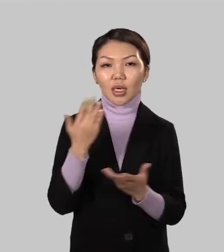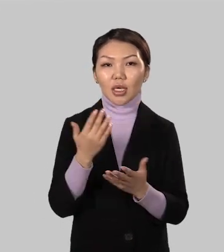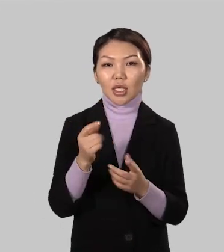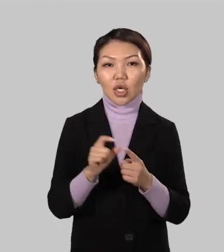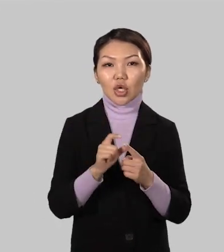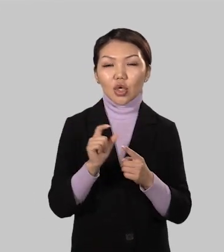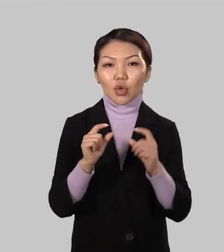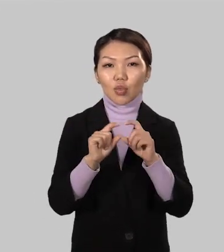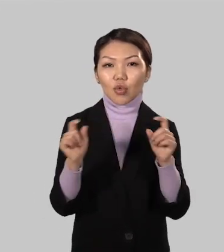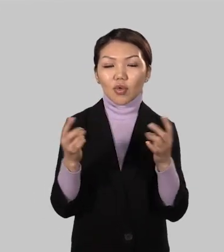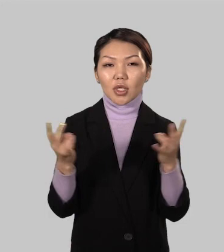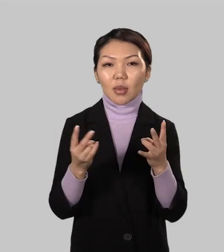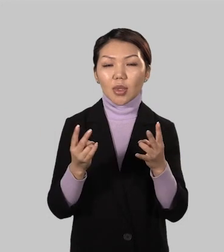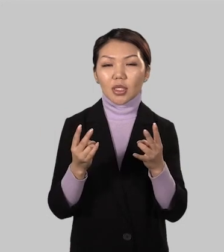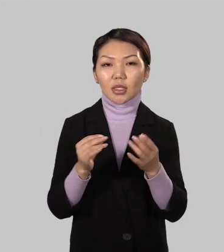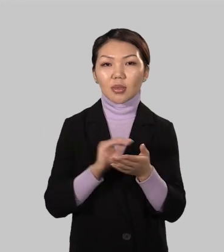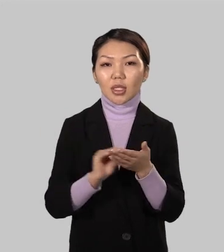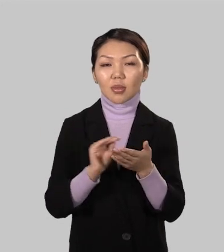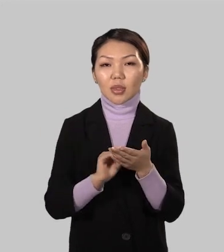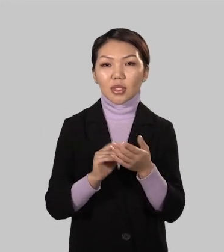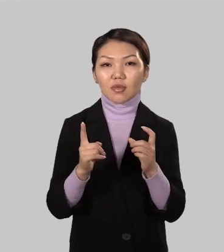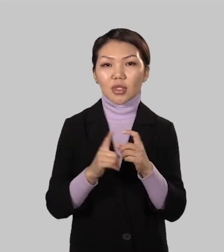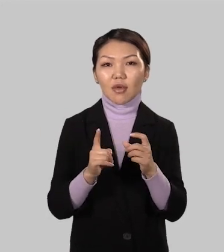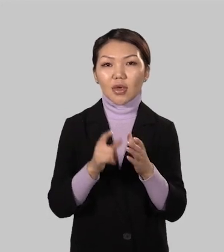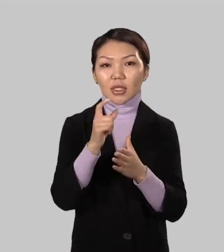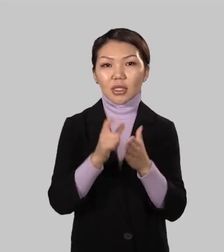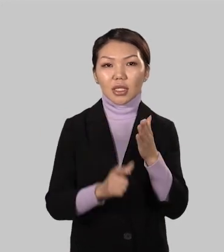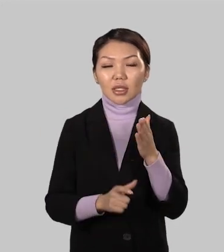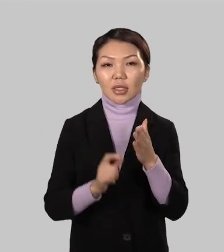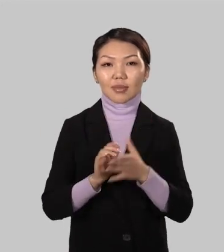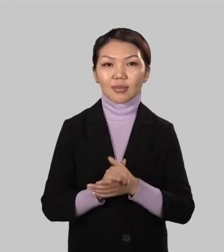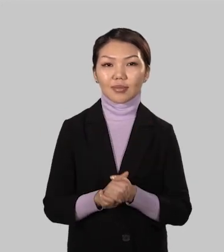поставить на месте пропусков словах из текста